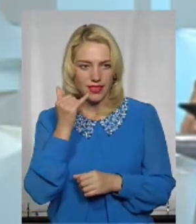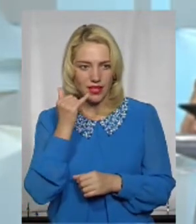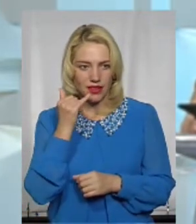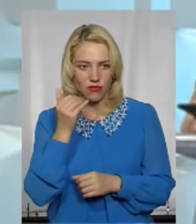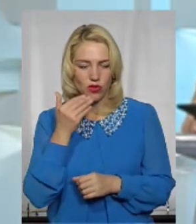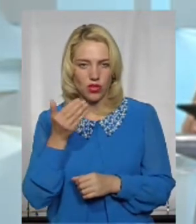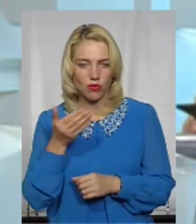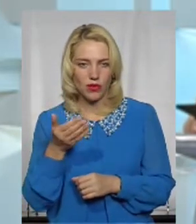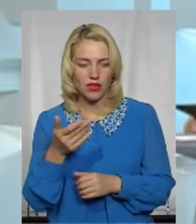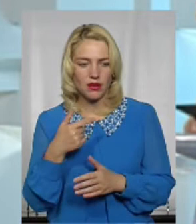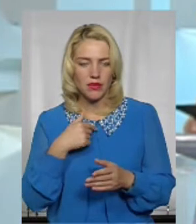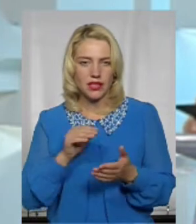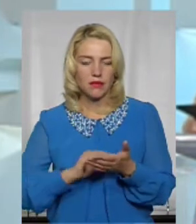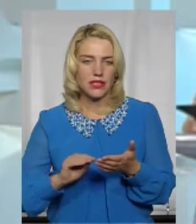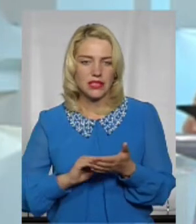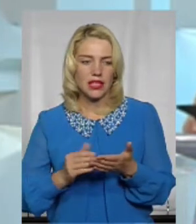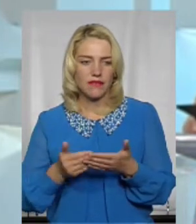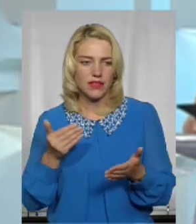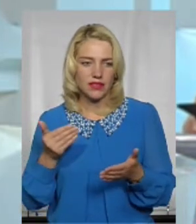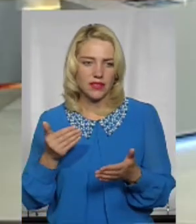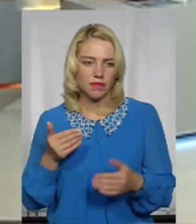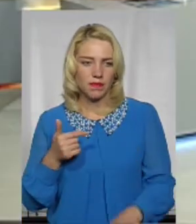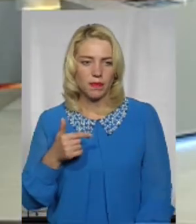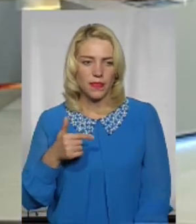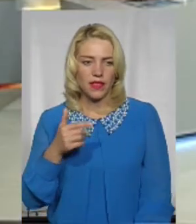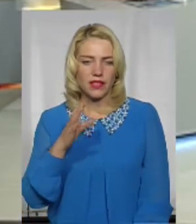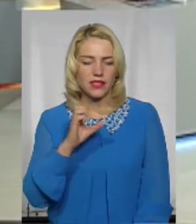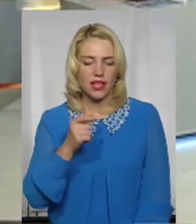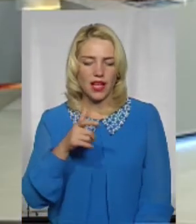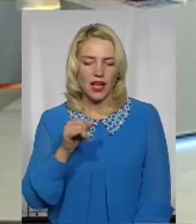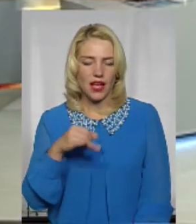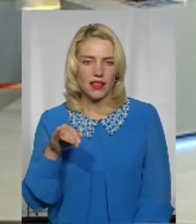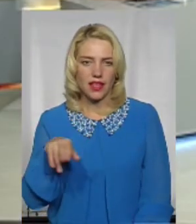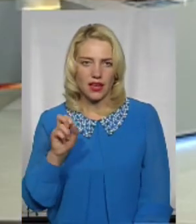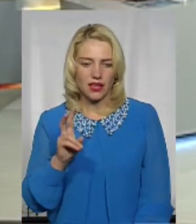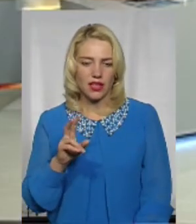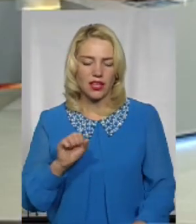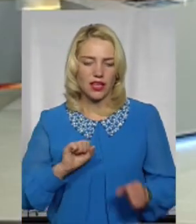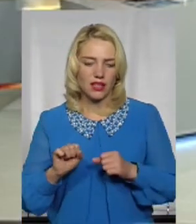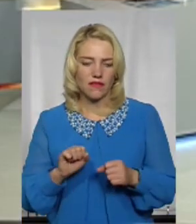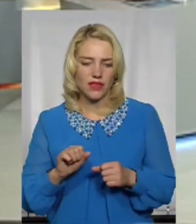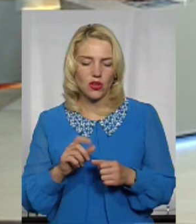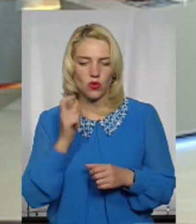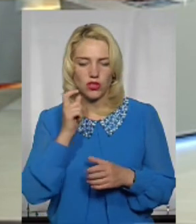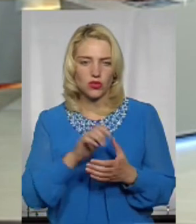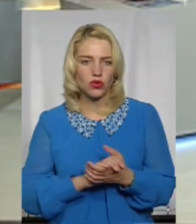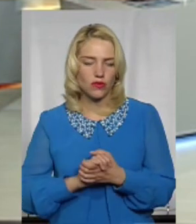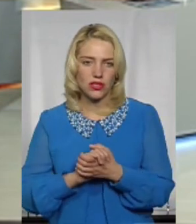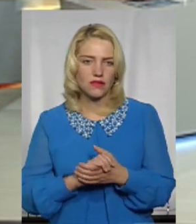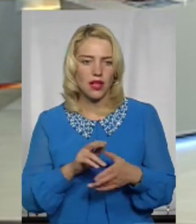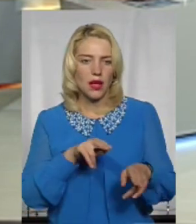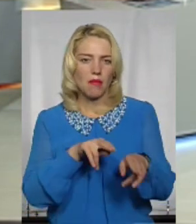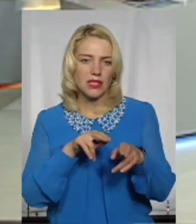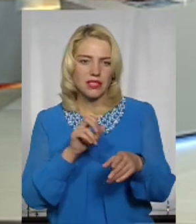телефонний коментар. Ми записали від Григорія Сагайдака, він зараз керівник обласної організації Українського товариства мисливців і